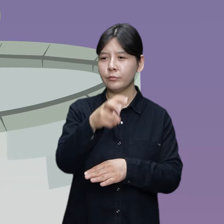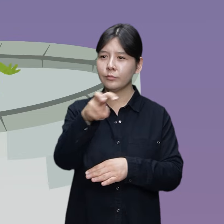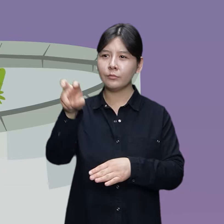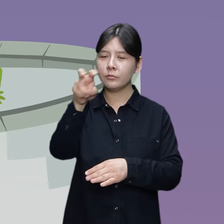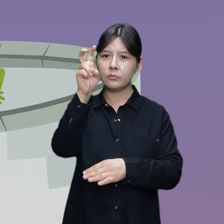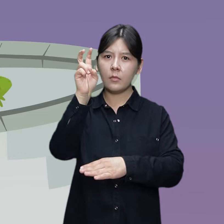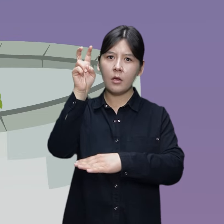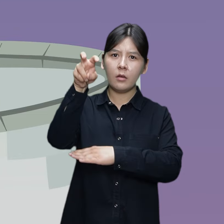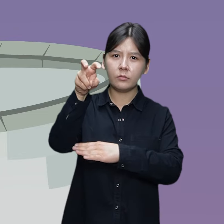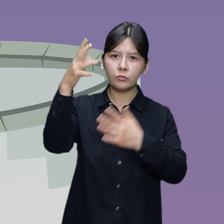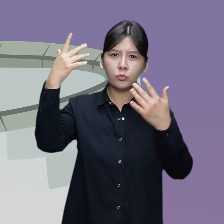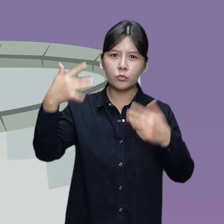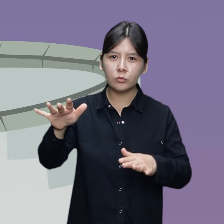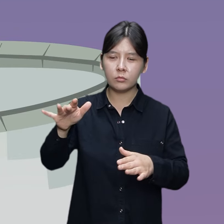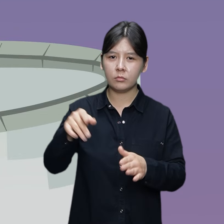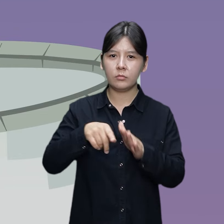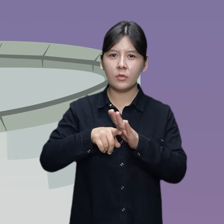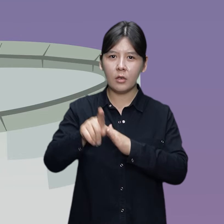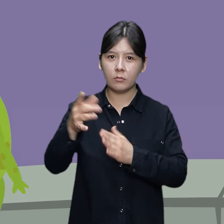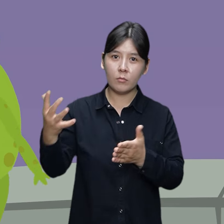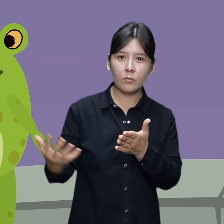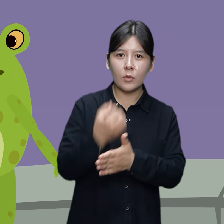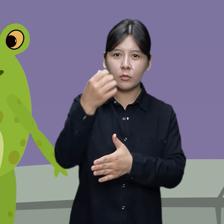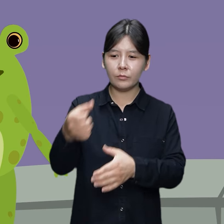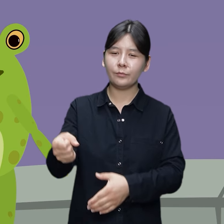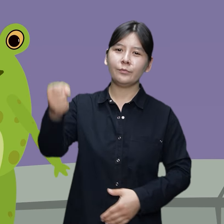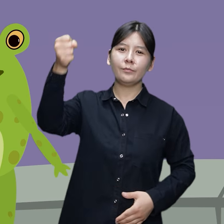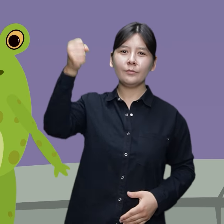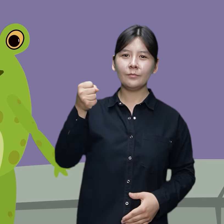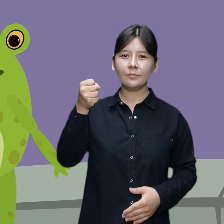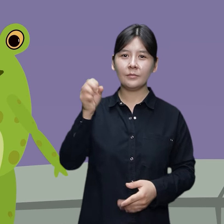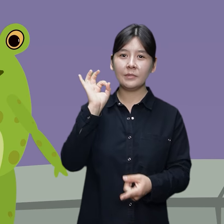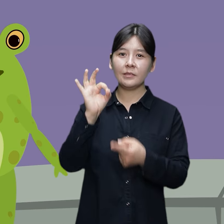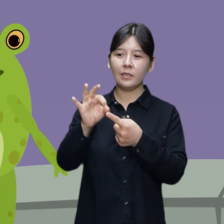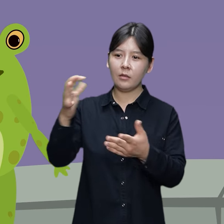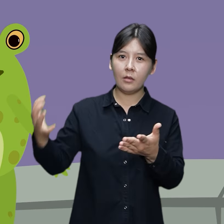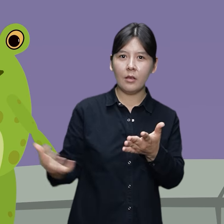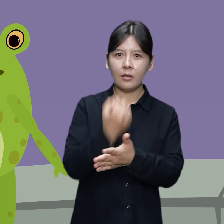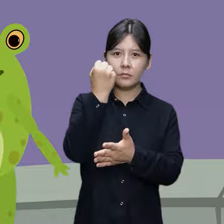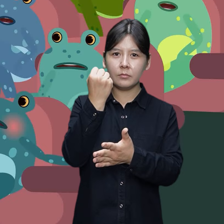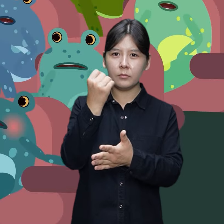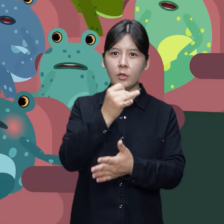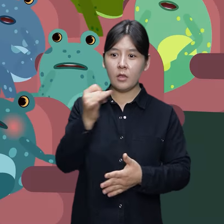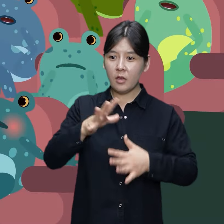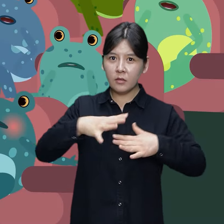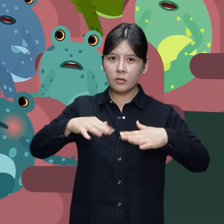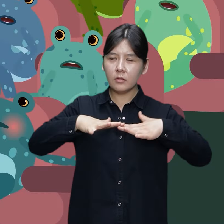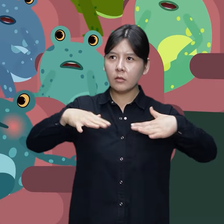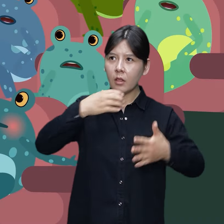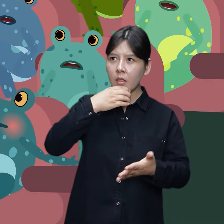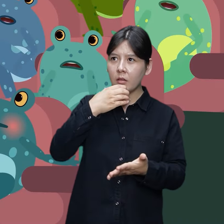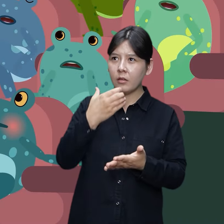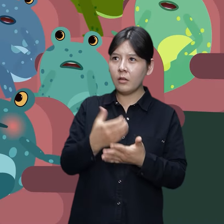Ақыры, джен үйчі бақа, мұнараның чоқысына шығып, өзі көздегін мақсатына жеттіп, чоқыны бағандырды. Баяқыл